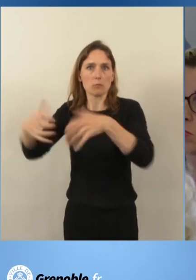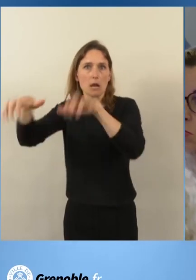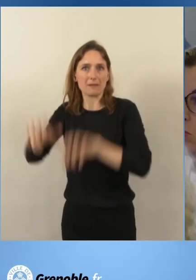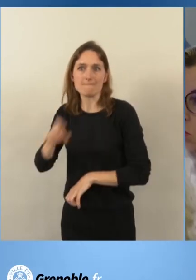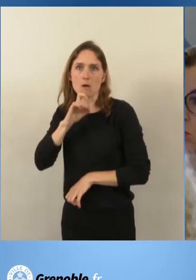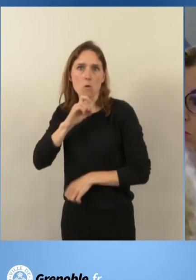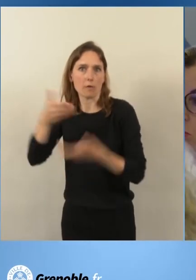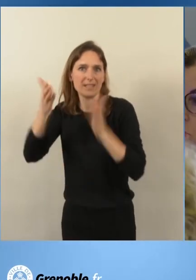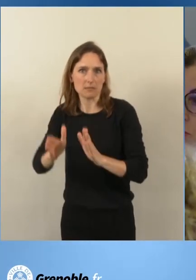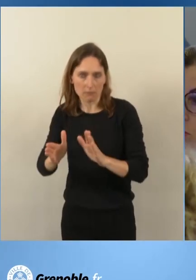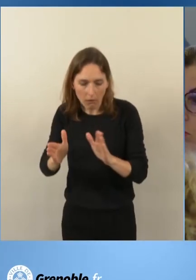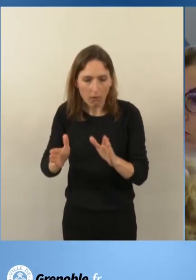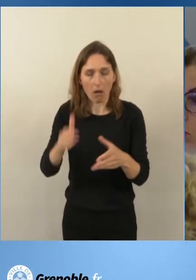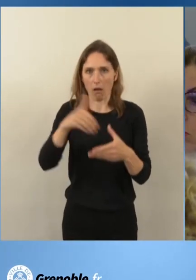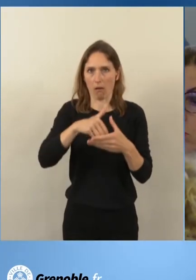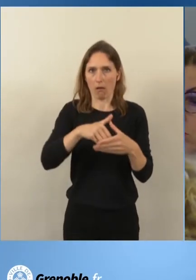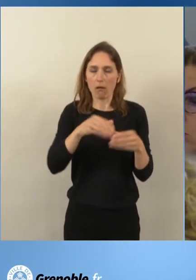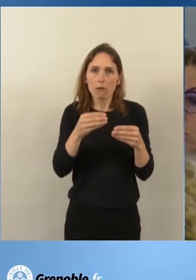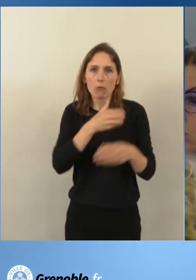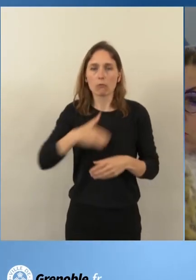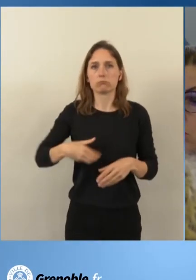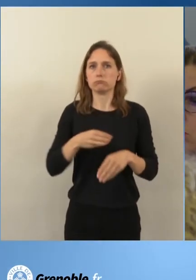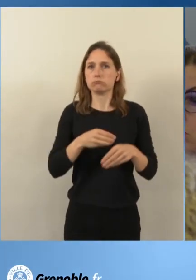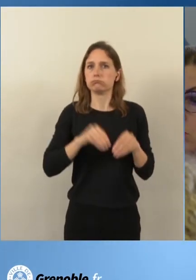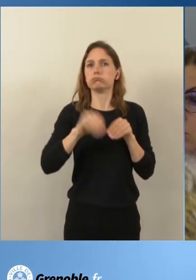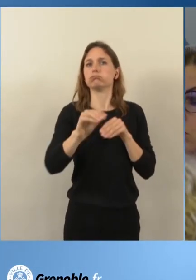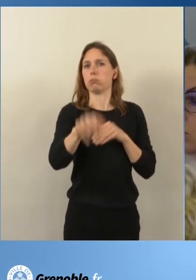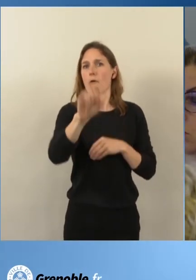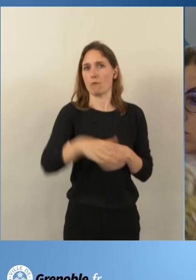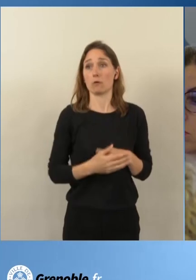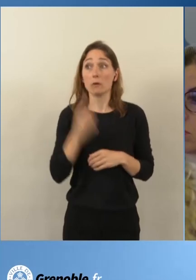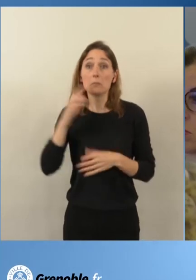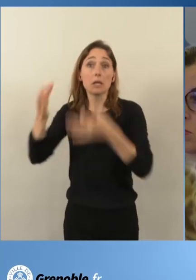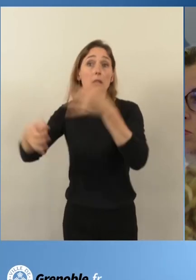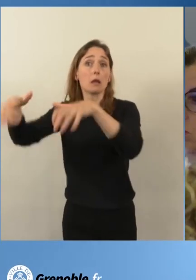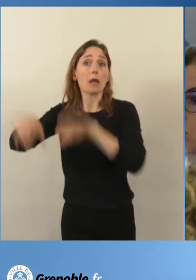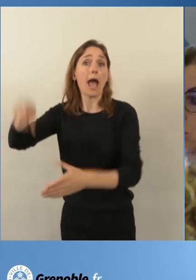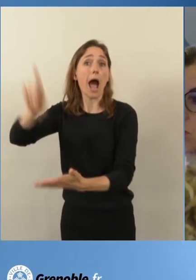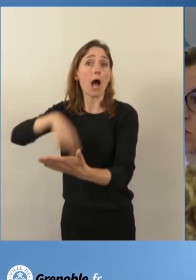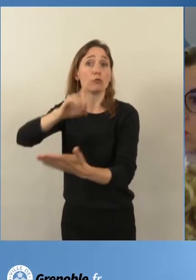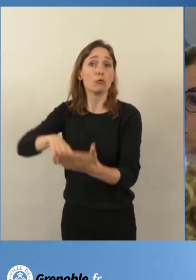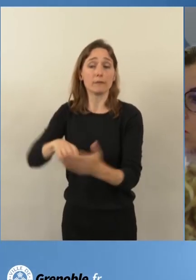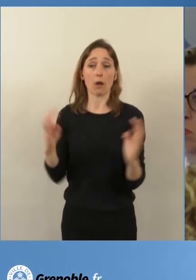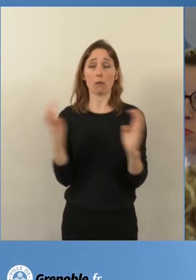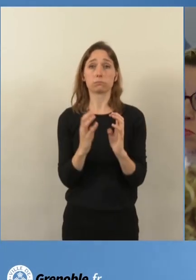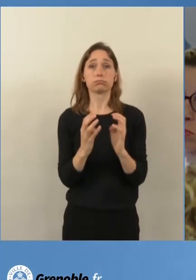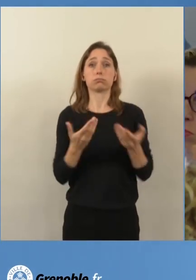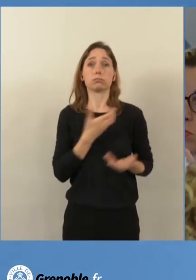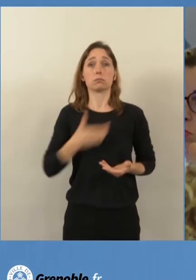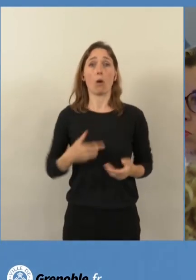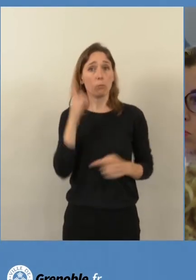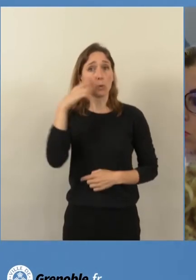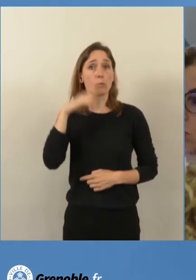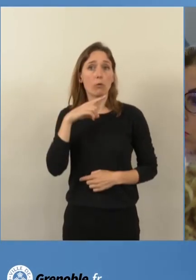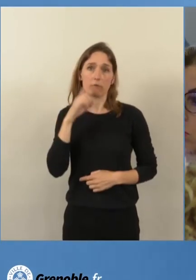s'il décide de l'annuler une grande partie de ce que nous faisons aujourd'hui devra être revu et corrigé et je prends